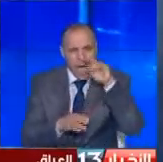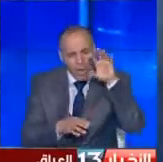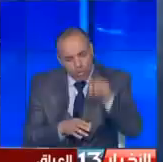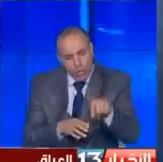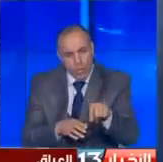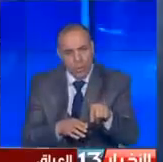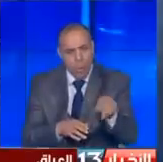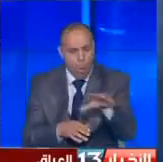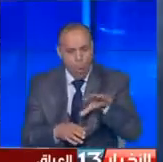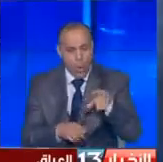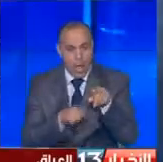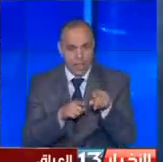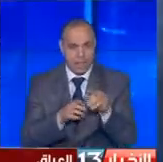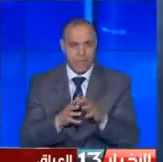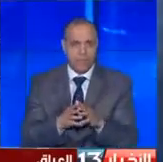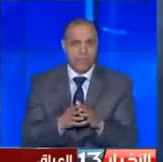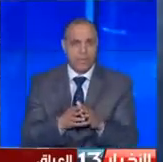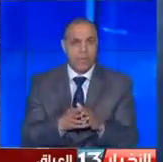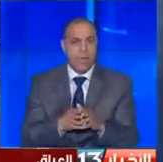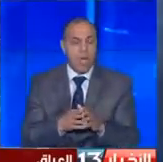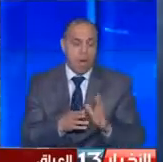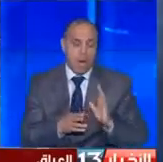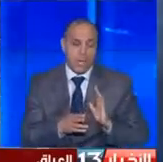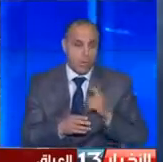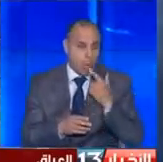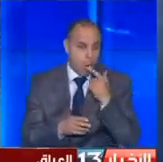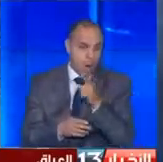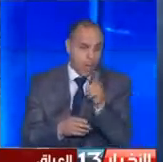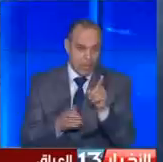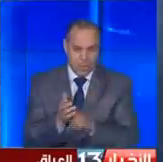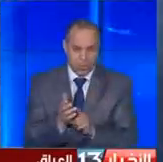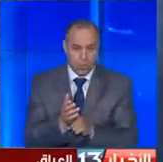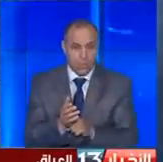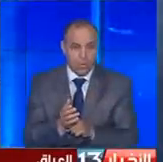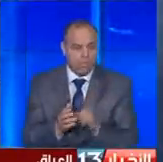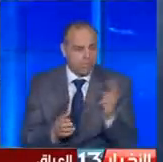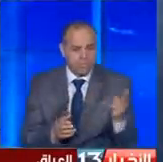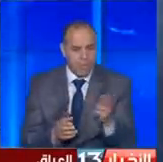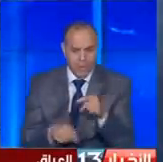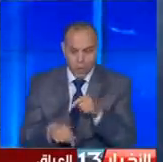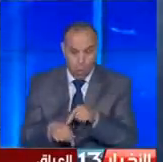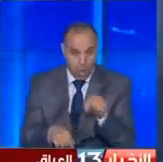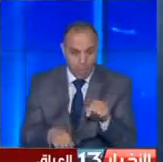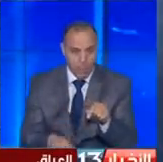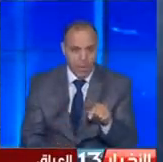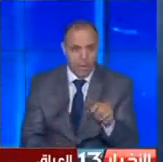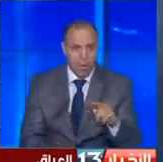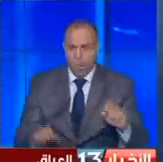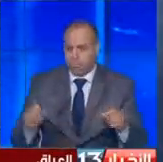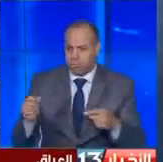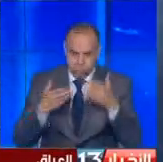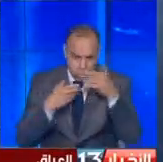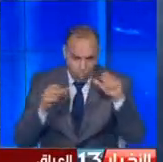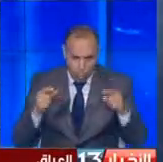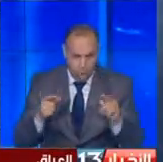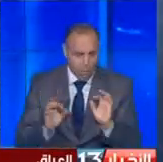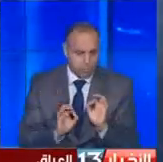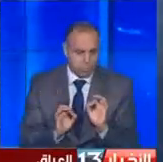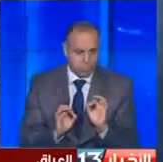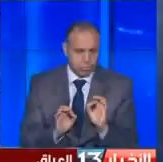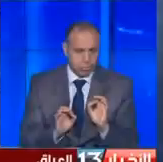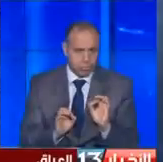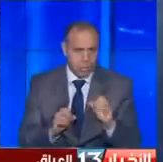على المنطقة آنذاك. المصدر العسكري نفسه أكد أنه لا توجد في الوقت الحالي مقاومة تذكر من